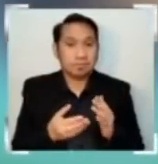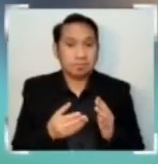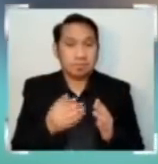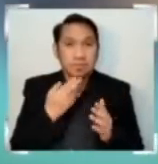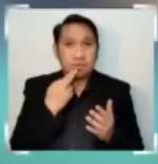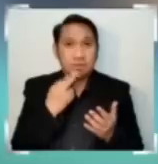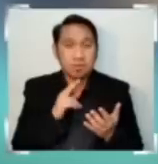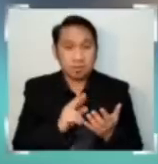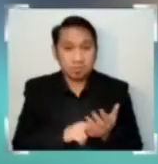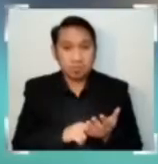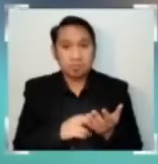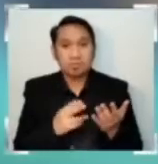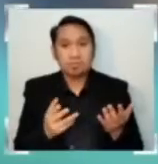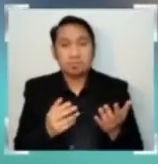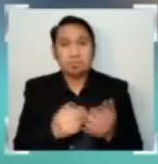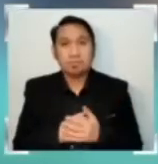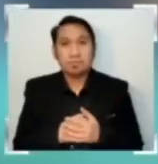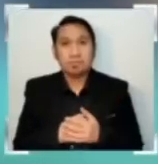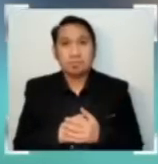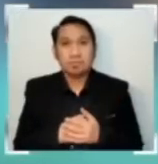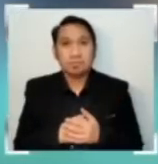kumpanyang ito in